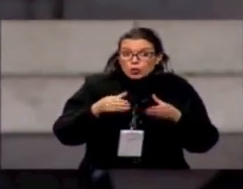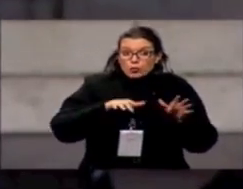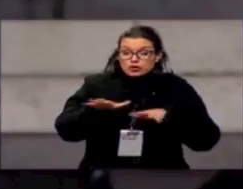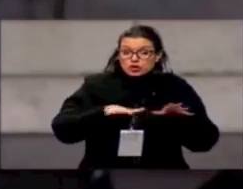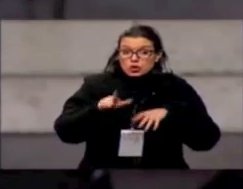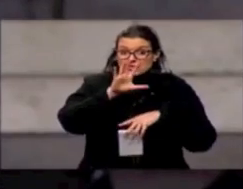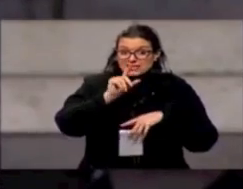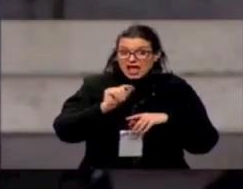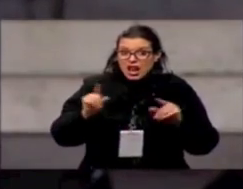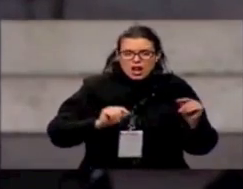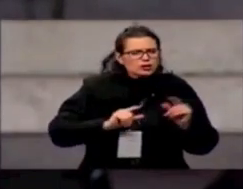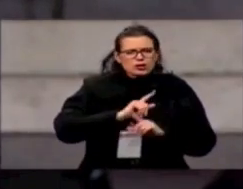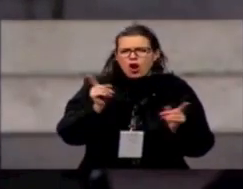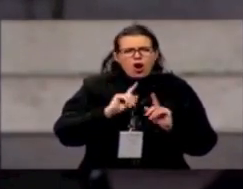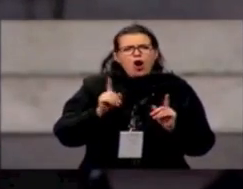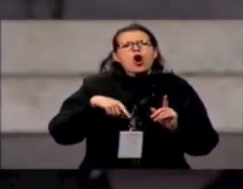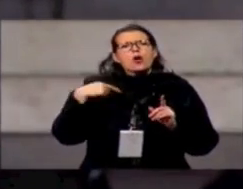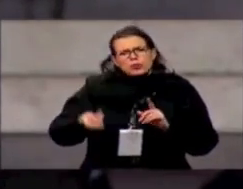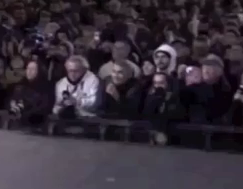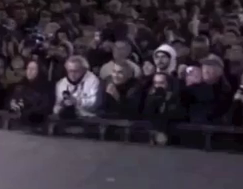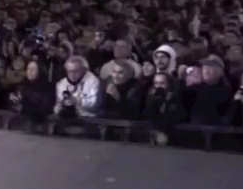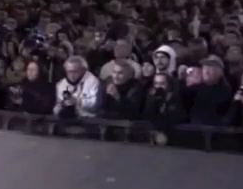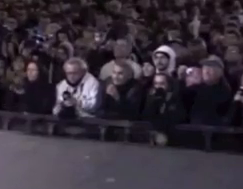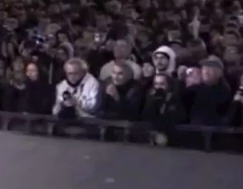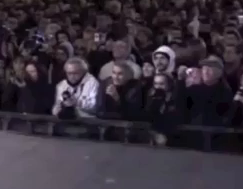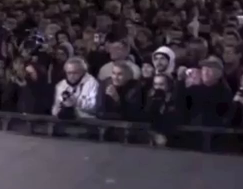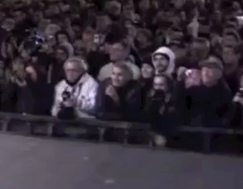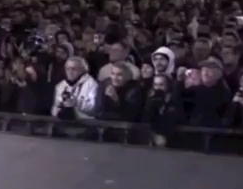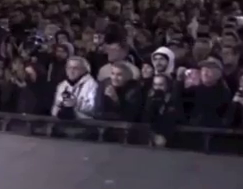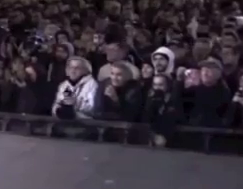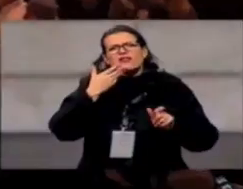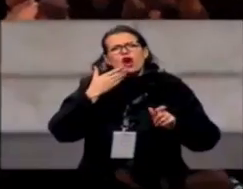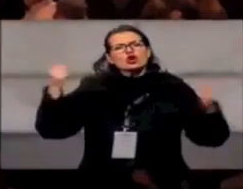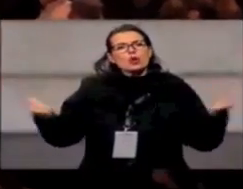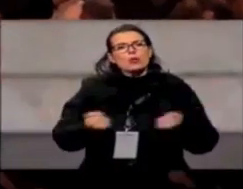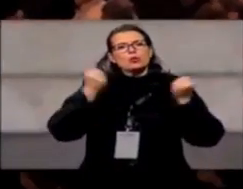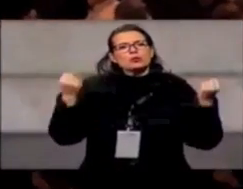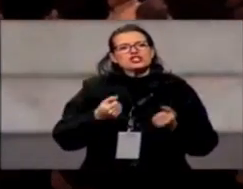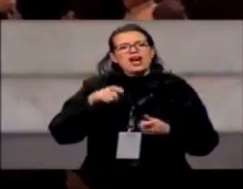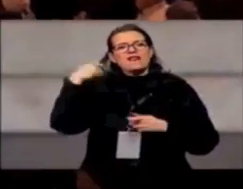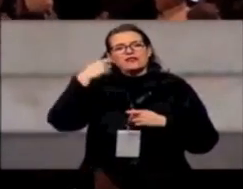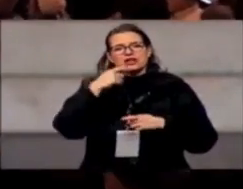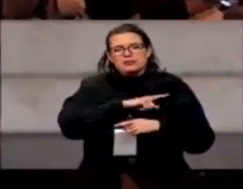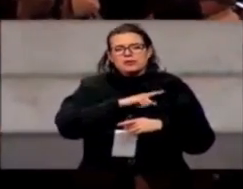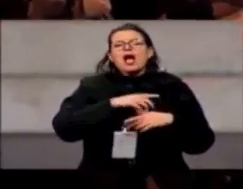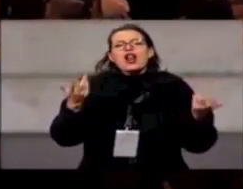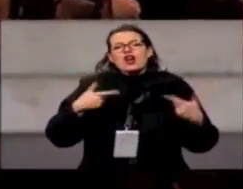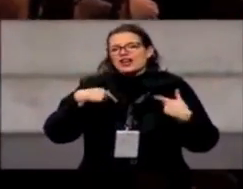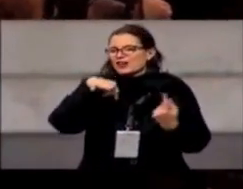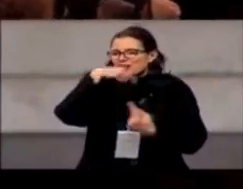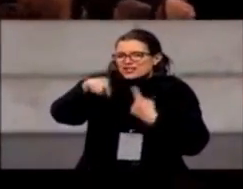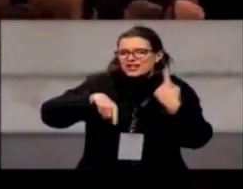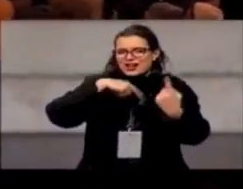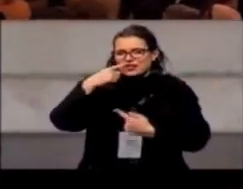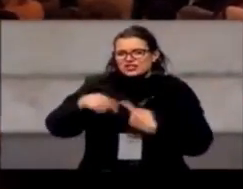agende rosse e molte altre associazioni per cui sto girando l'Italia Per quello che posso per incontrare il